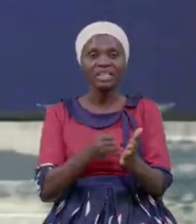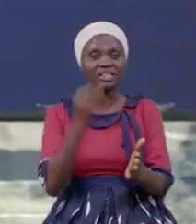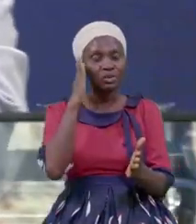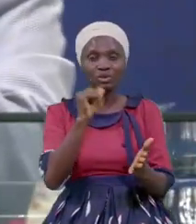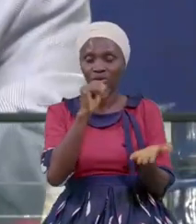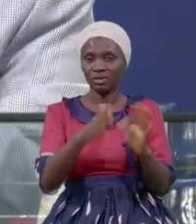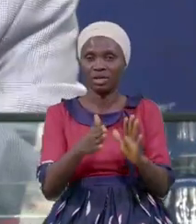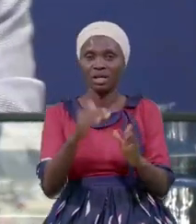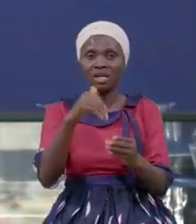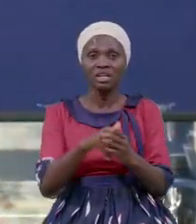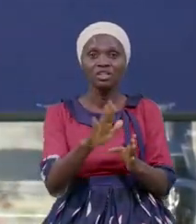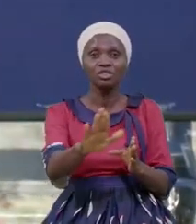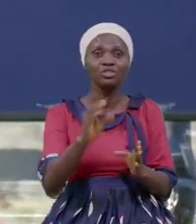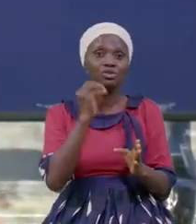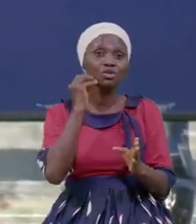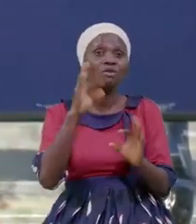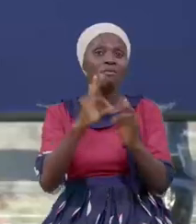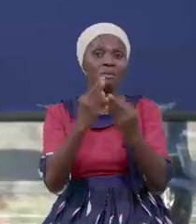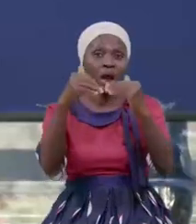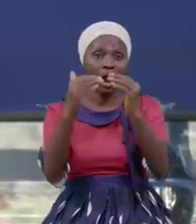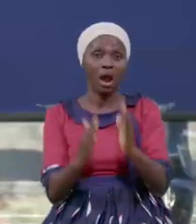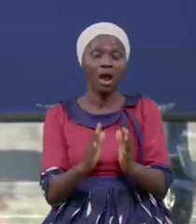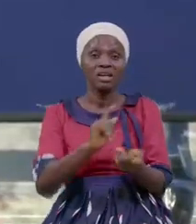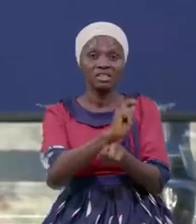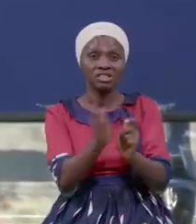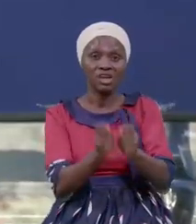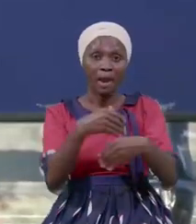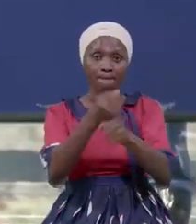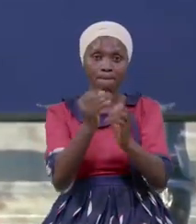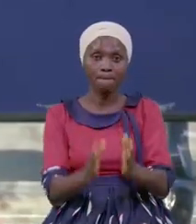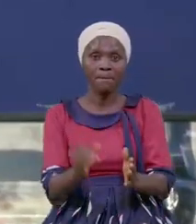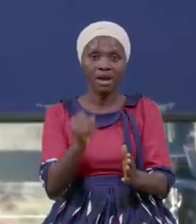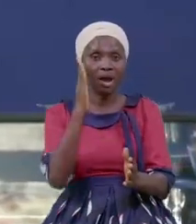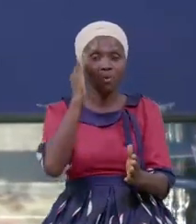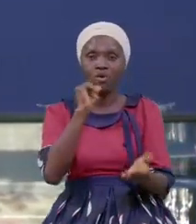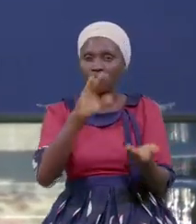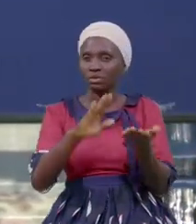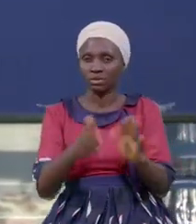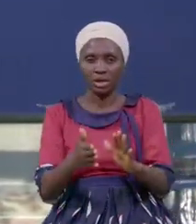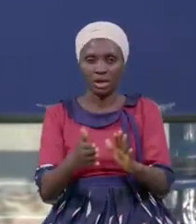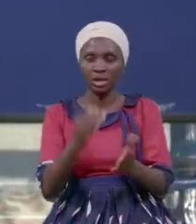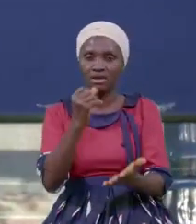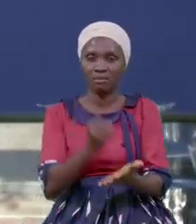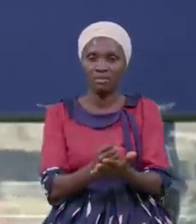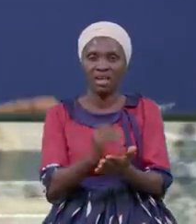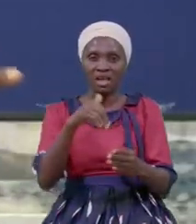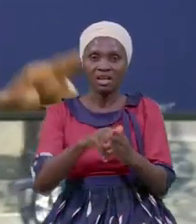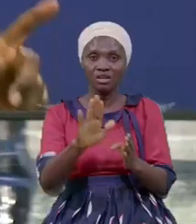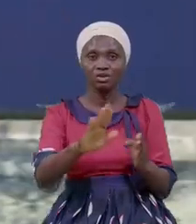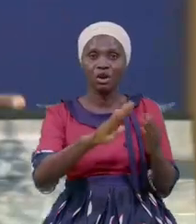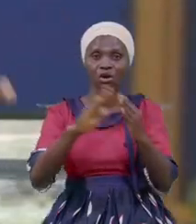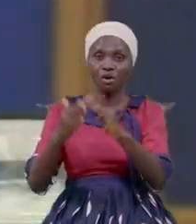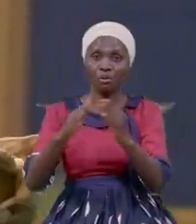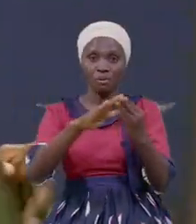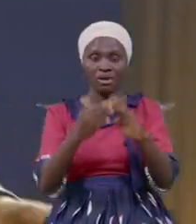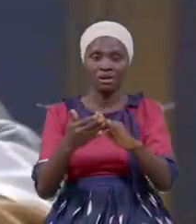maison ce mouvement ne mourra pas dans votre communauté les ce mouvement ne mourra pas